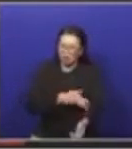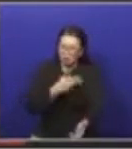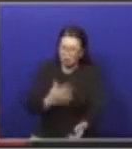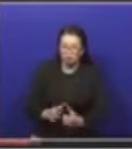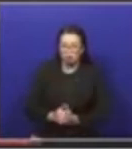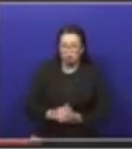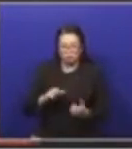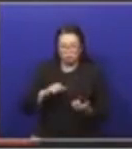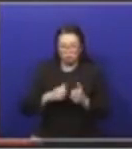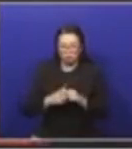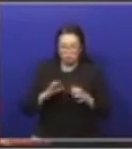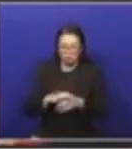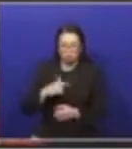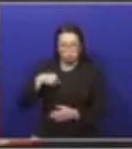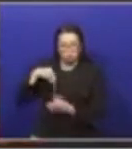และถนนมีภาพตามนะครับ